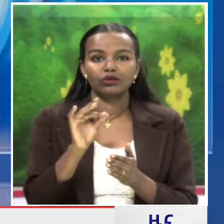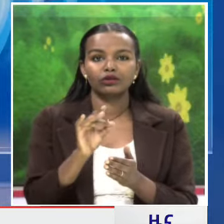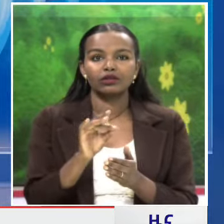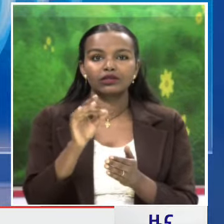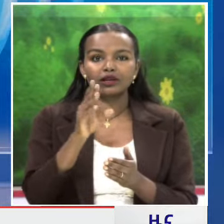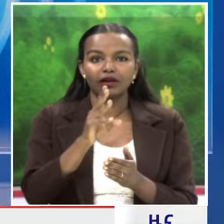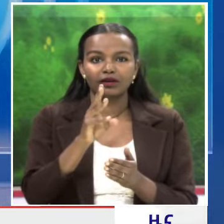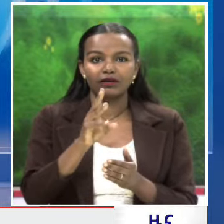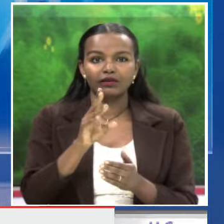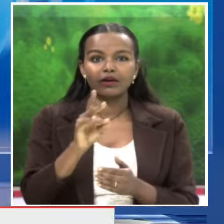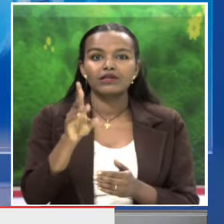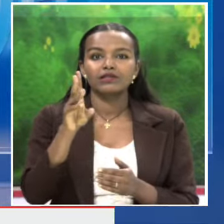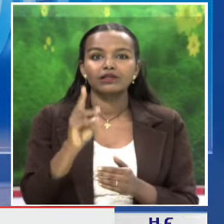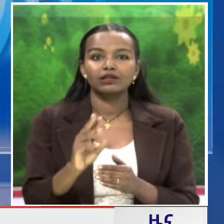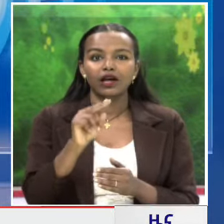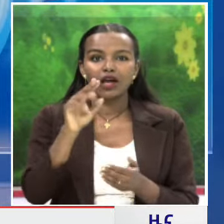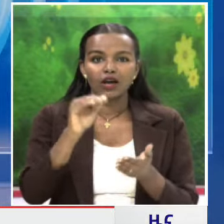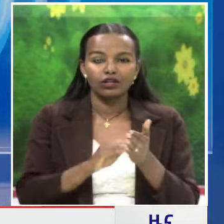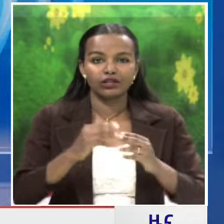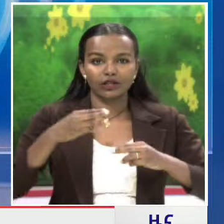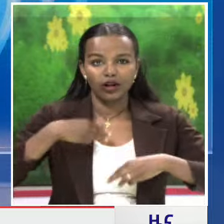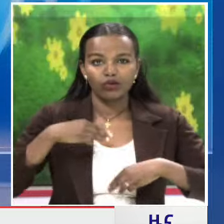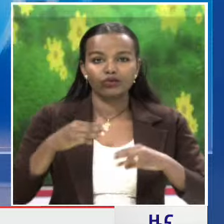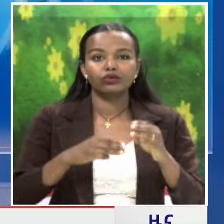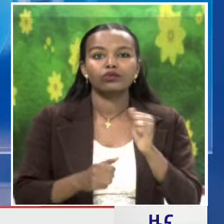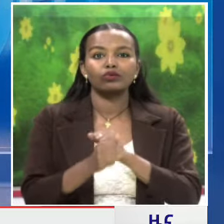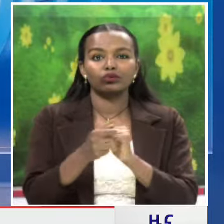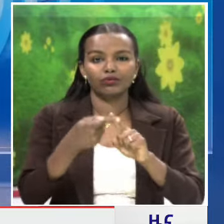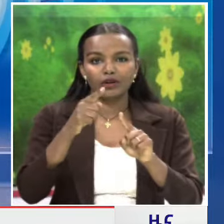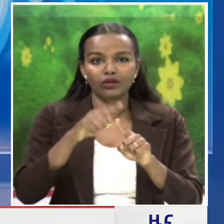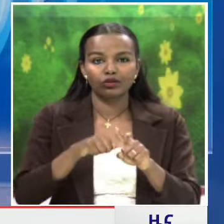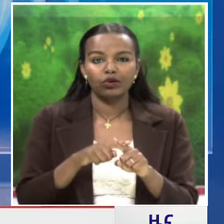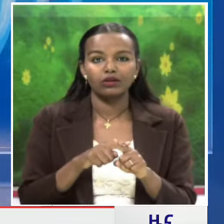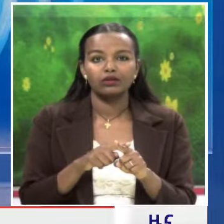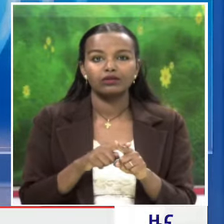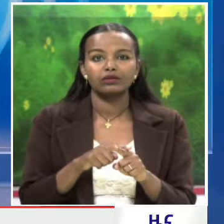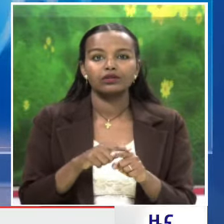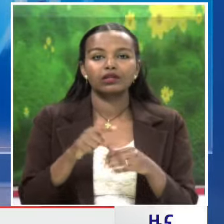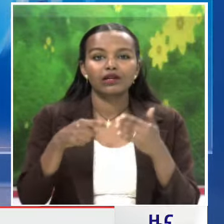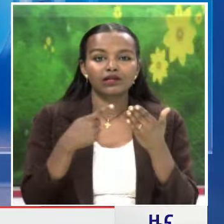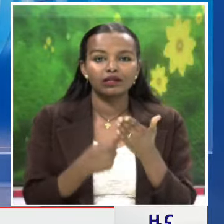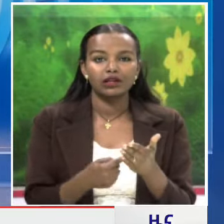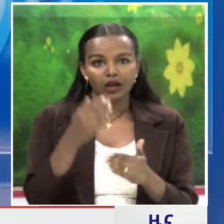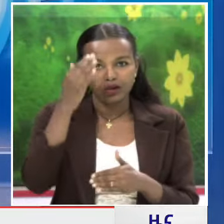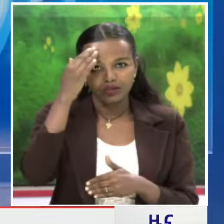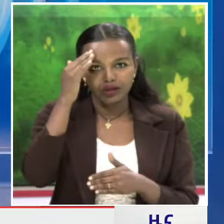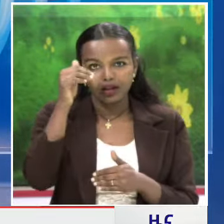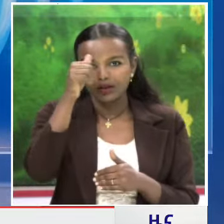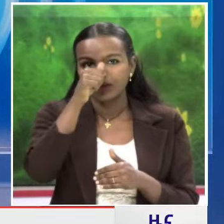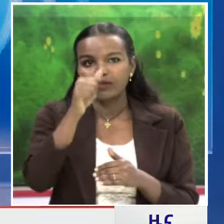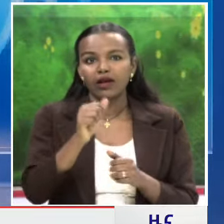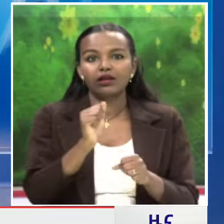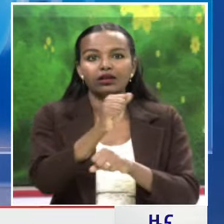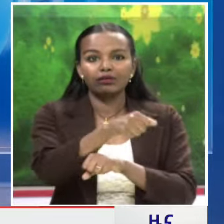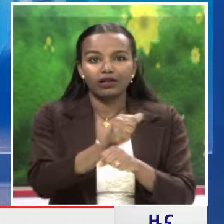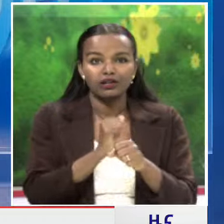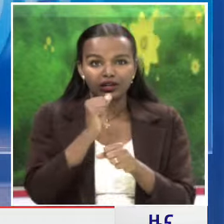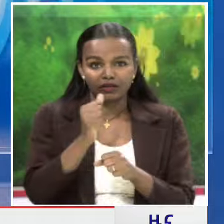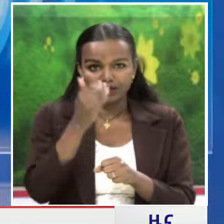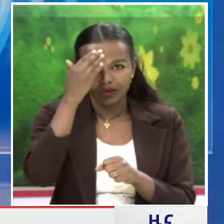1875 እና 76 20,000 ሰራዊት አጥተው ነው የተመለሱት ግብጾች በፈውዚ ዘግሎል ዘመን። ስለዚህ ያቁታል ኢትዮጵያ እንደማትሸነፍ።